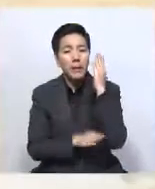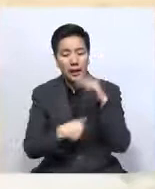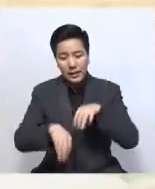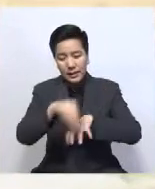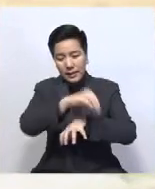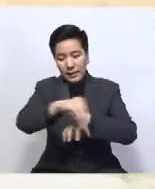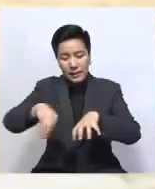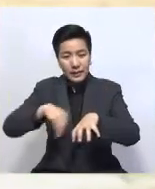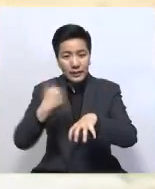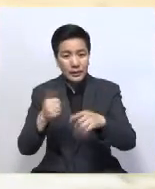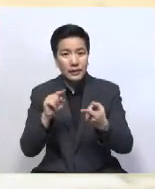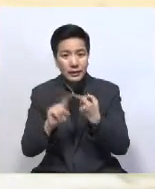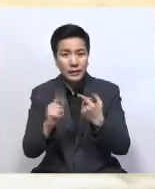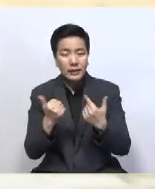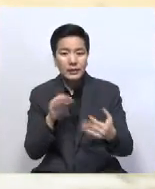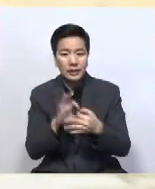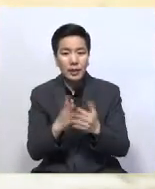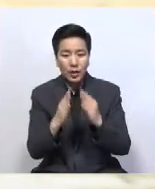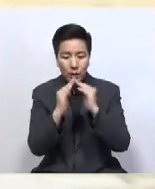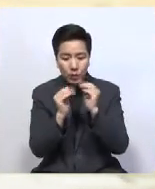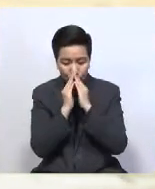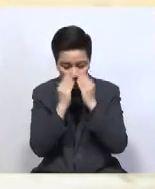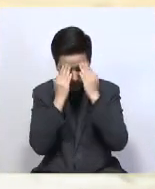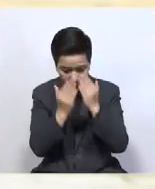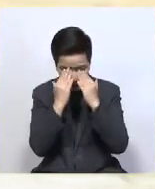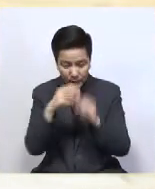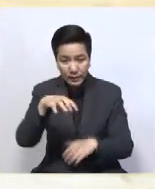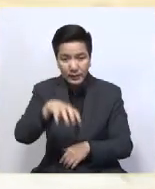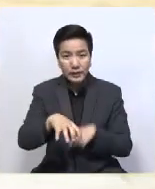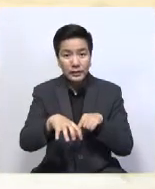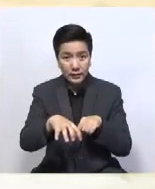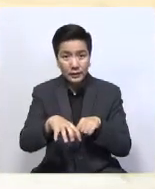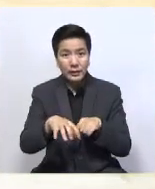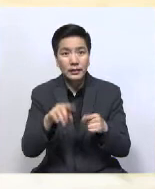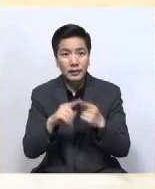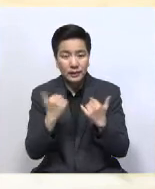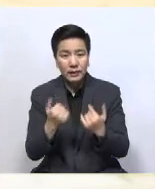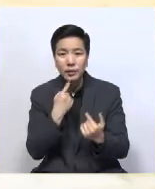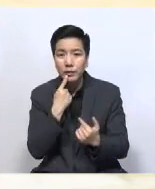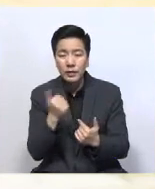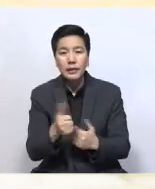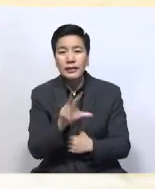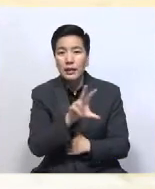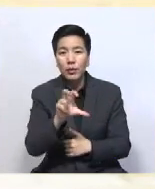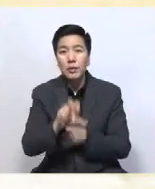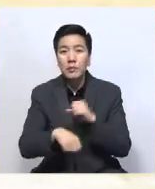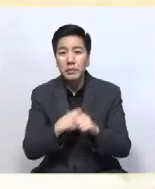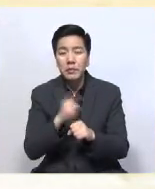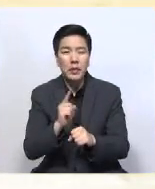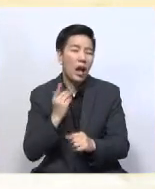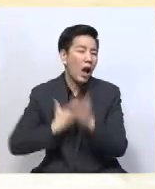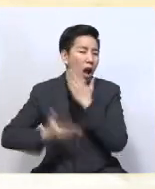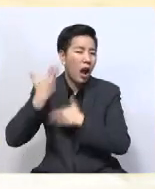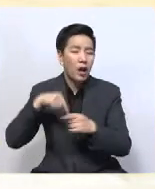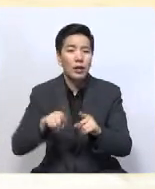ใกล้เคียงนะคะนอกจากนี้ก็จะเดินทางไปที่มัสยิดมัสนุดดีนนะคะซึ่งเป็นสถานที่มัสยิด300ปีถือว่าเป็นสถานที่เก่า